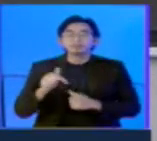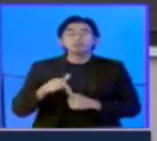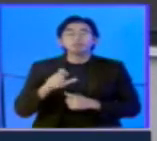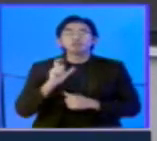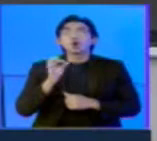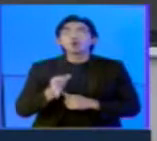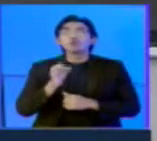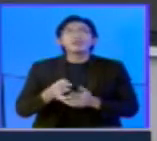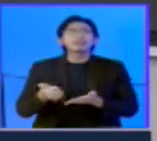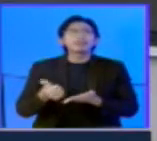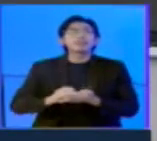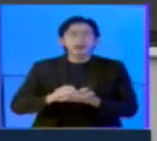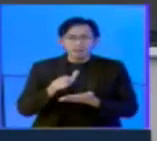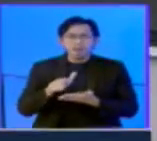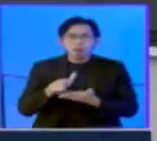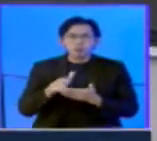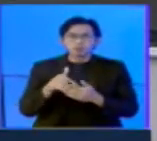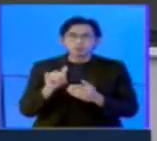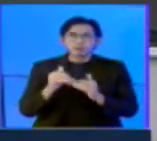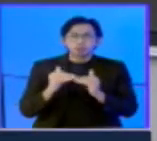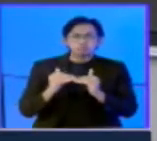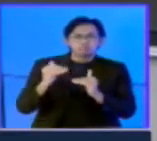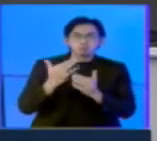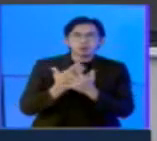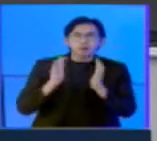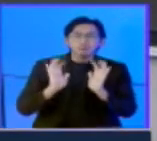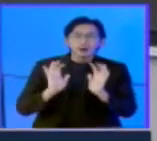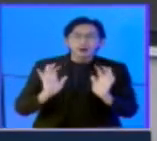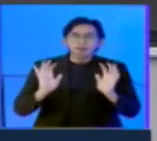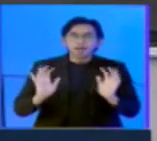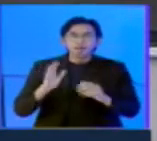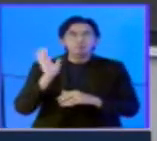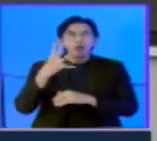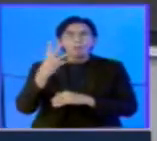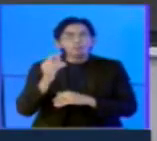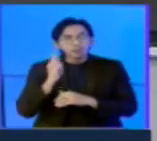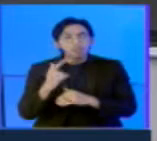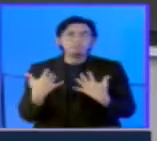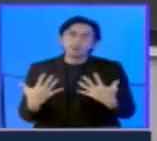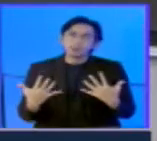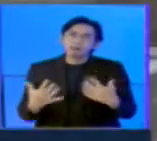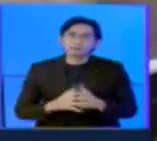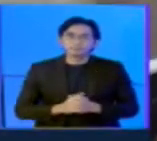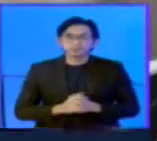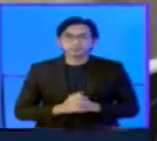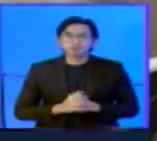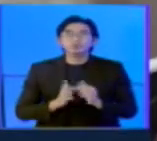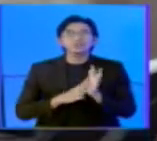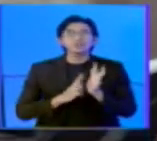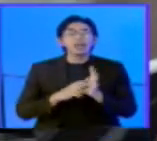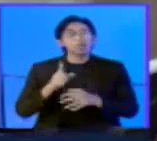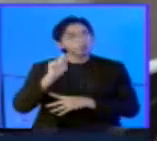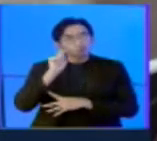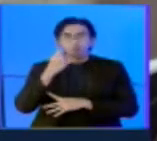yang masih nekat mudik? Saya kira kalau memang katakanlah, ini kan memang agak susah ini. Mereka juga banyak